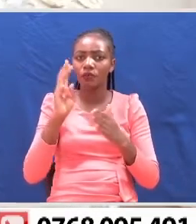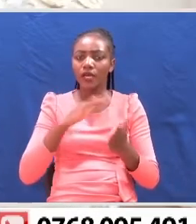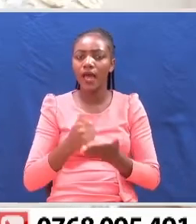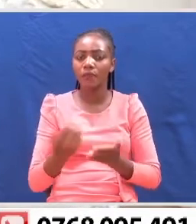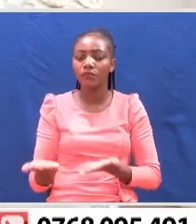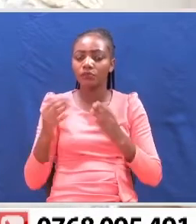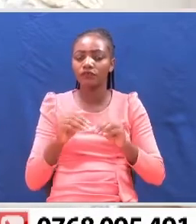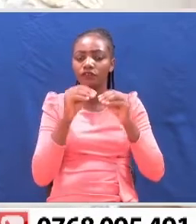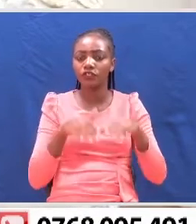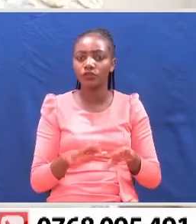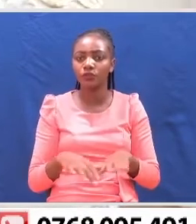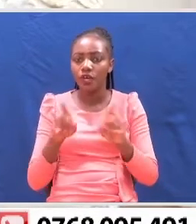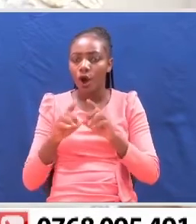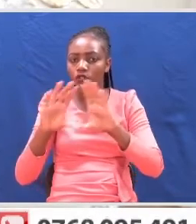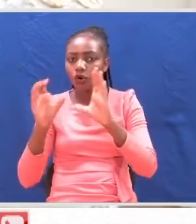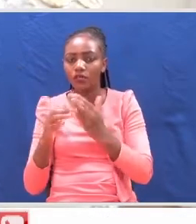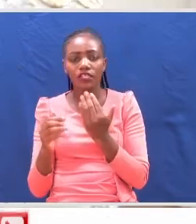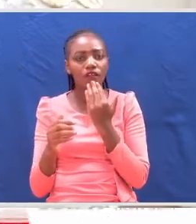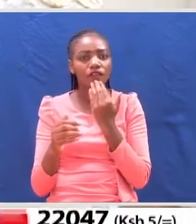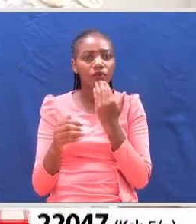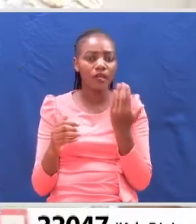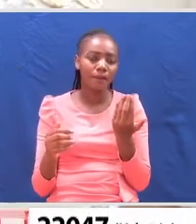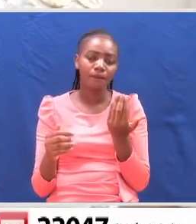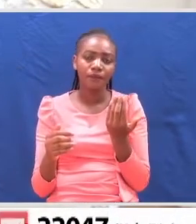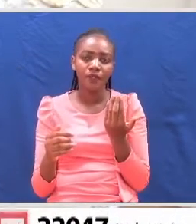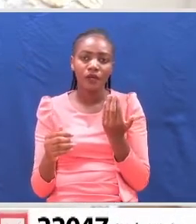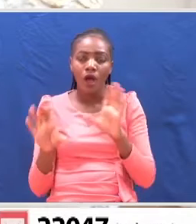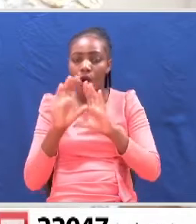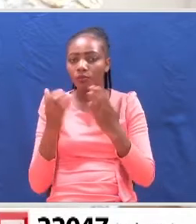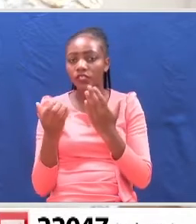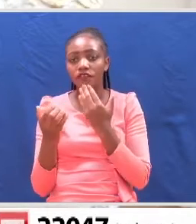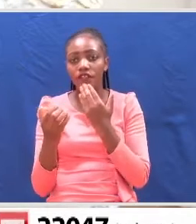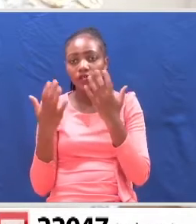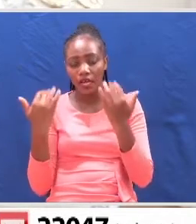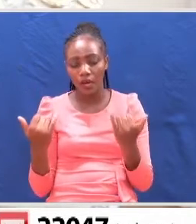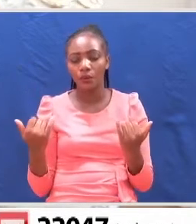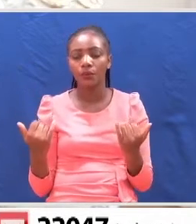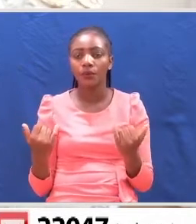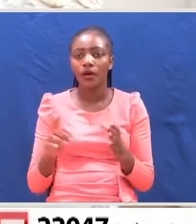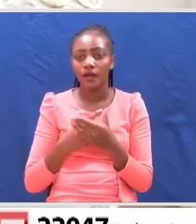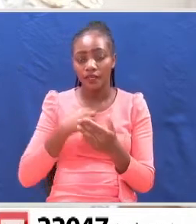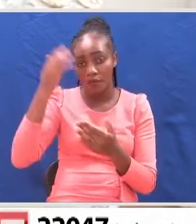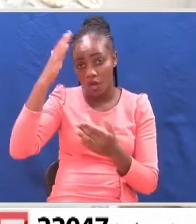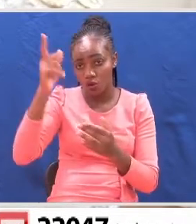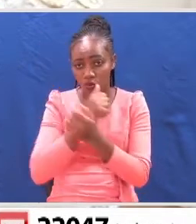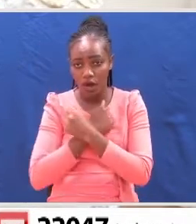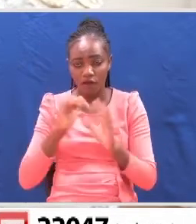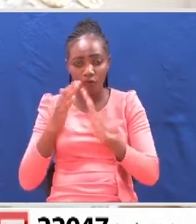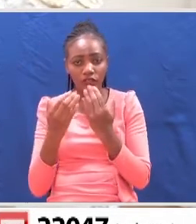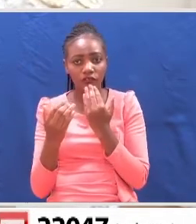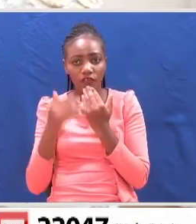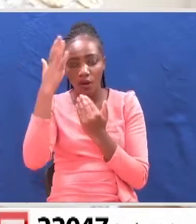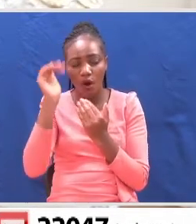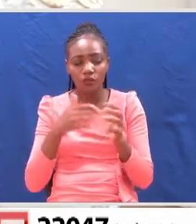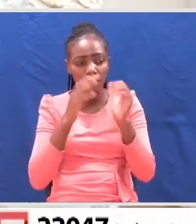kukua. Jamii ya Mulembe, acha nitoke kwa masuala haya. Na ninajua wewe unashabikia jamii ya Mulembe, maanake wewe ni